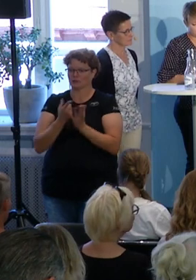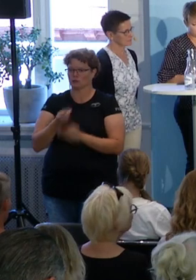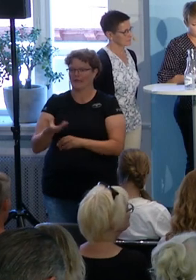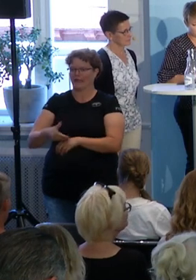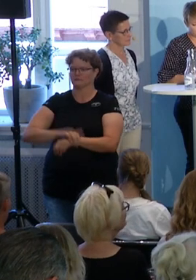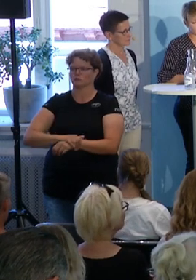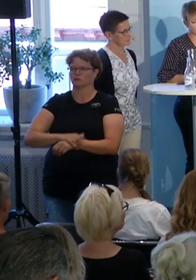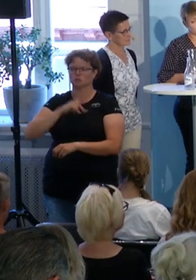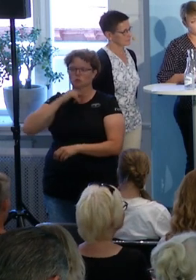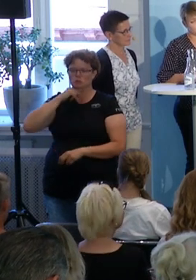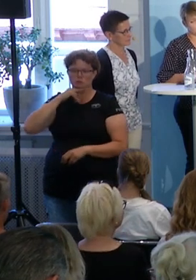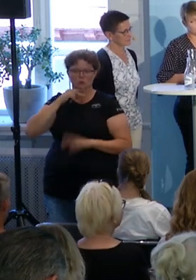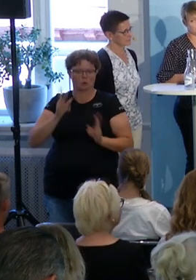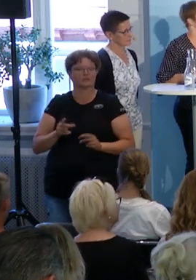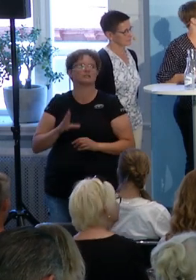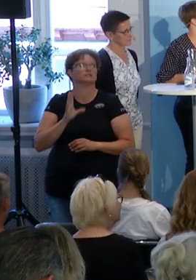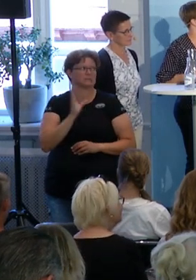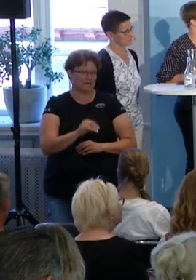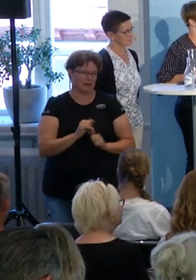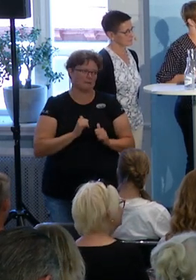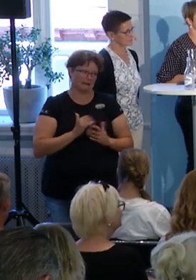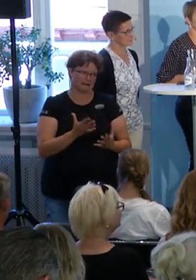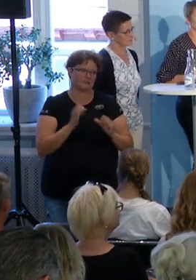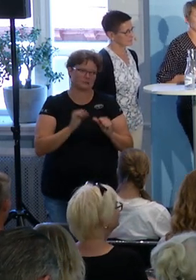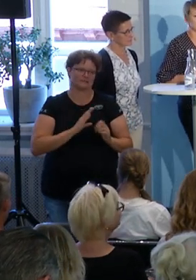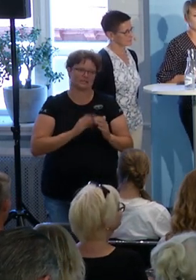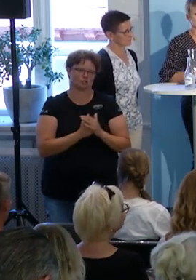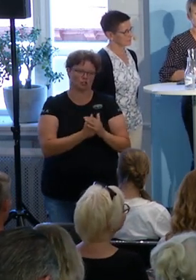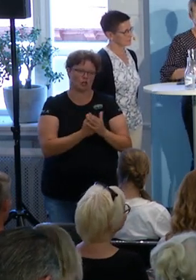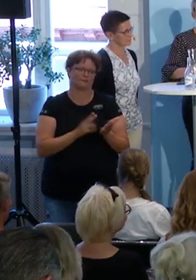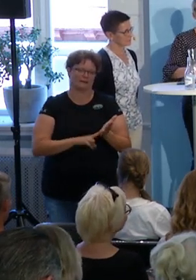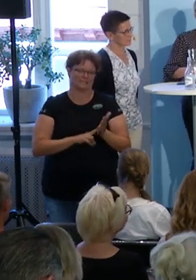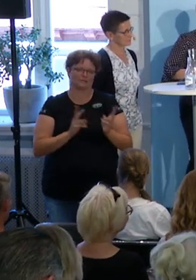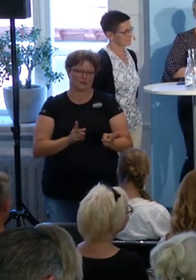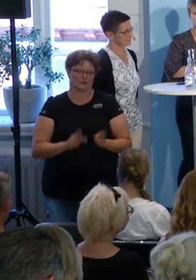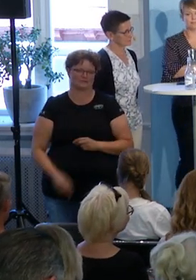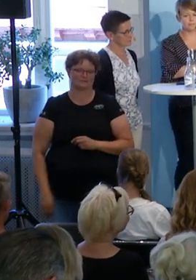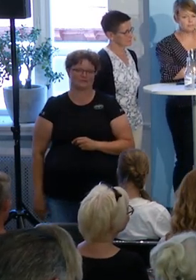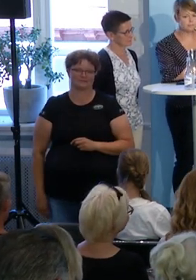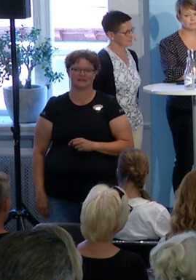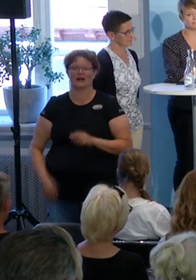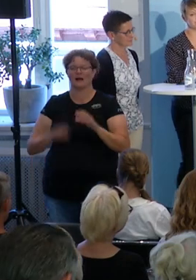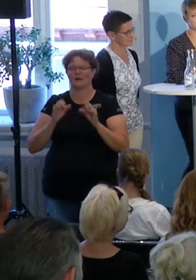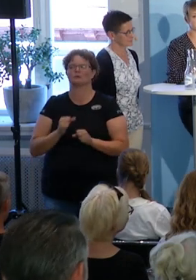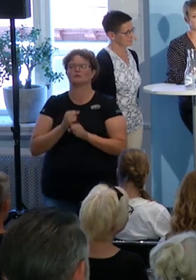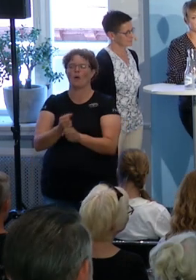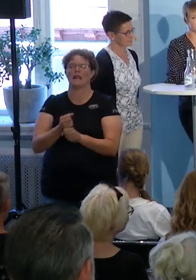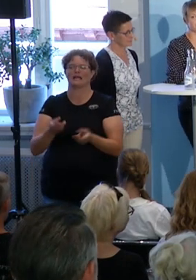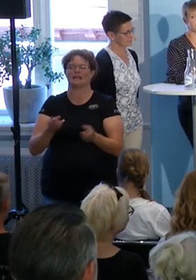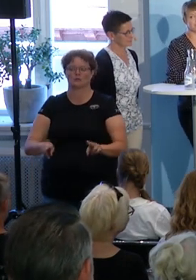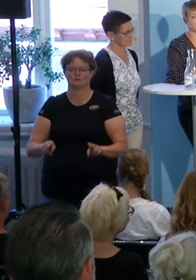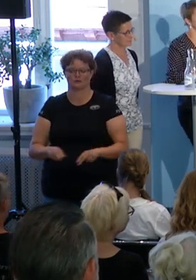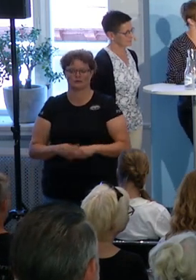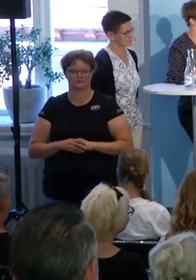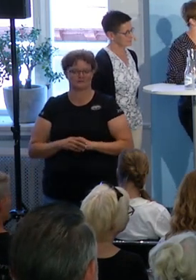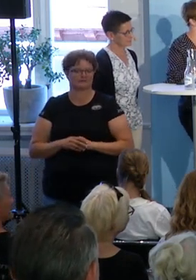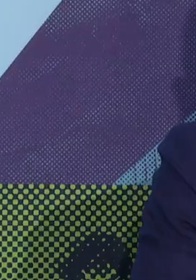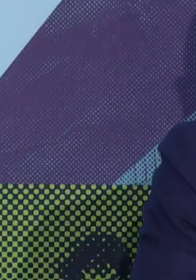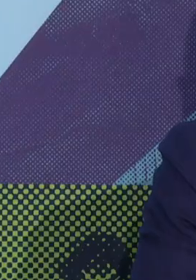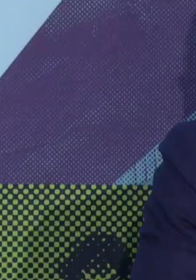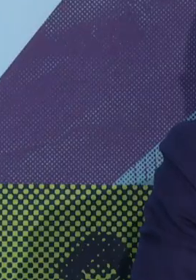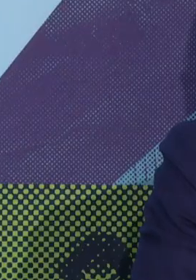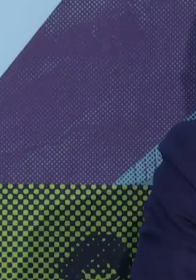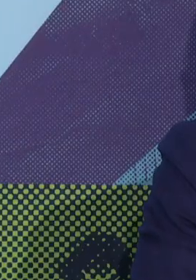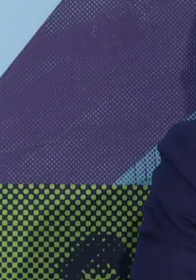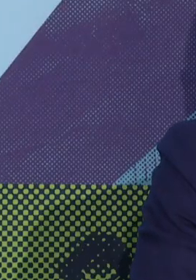på ljugasfulla ju. Det är klart, det måste ju finnas en stödbevisning också. Så det måste ju hålla i domstol, självklart. Ja, om man ska ta